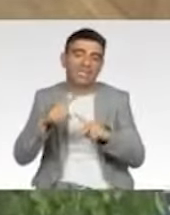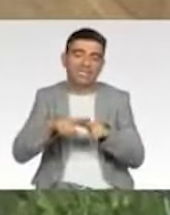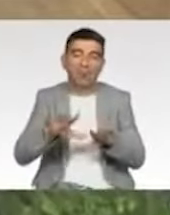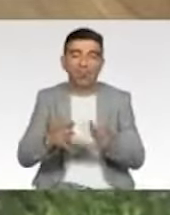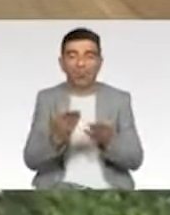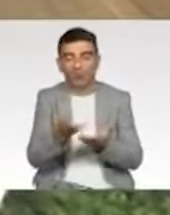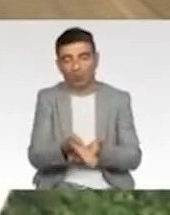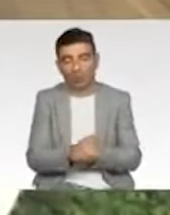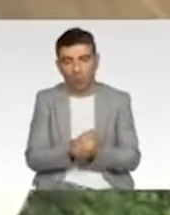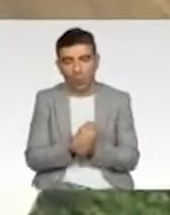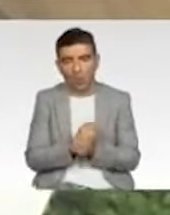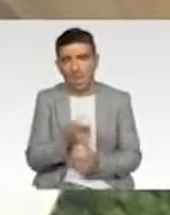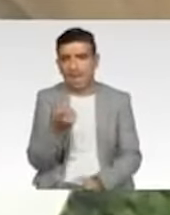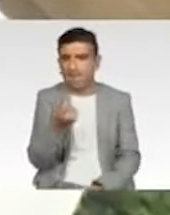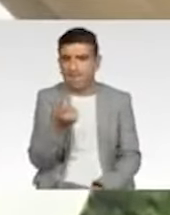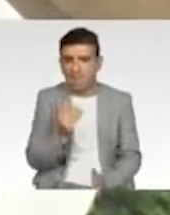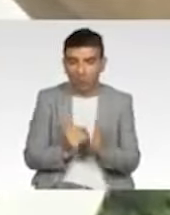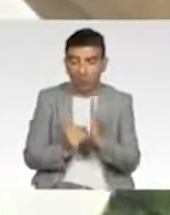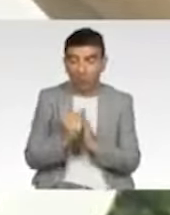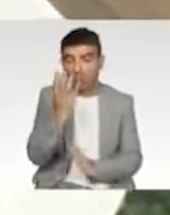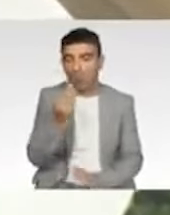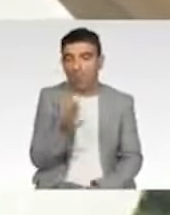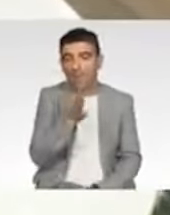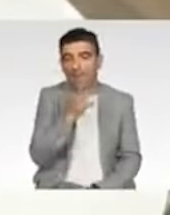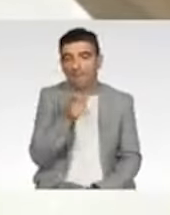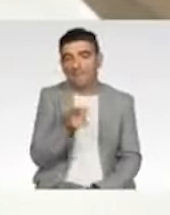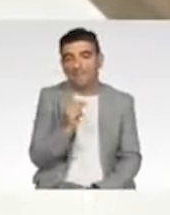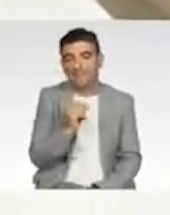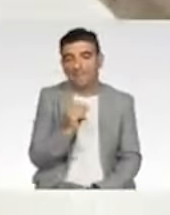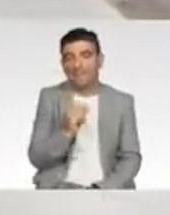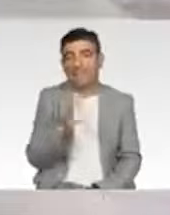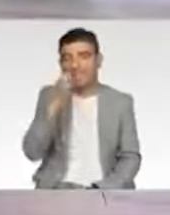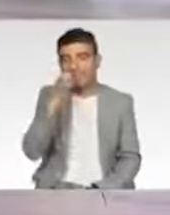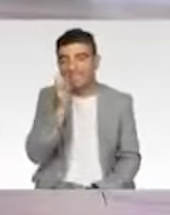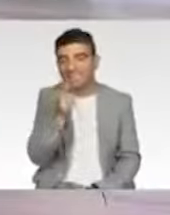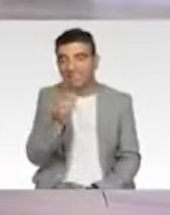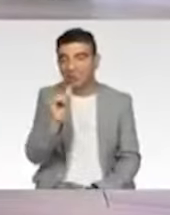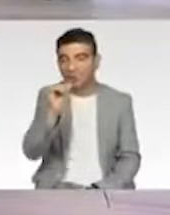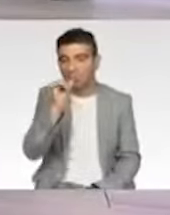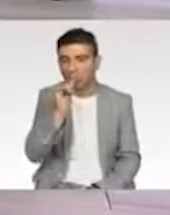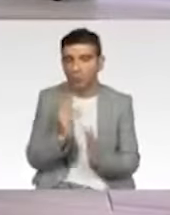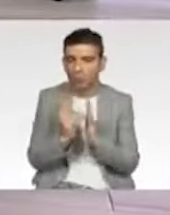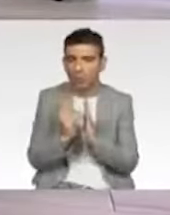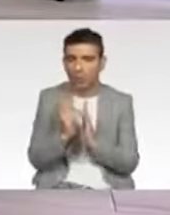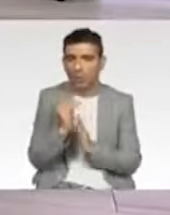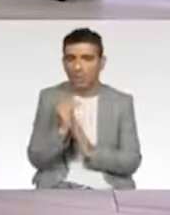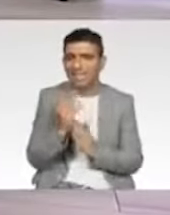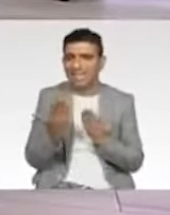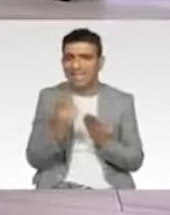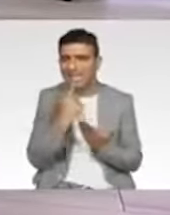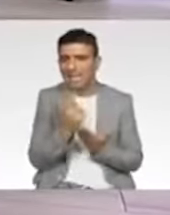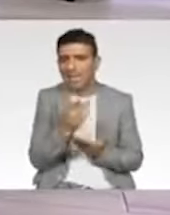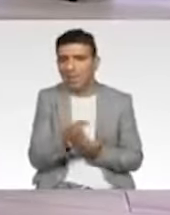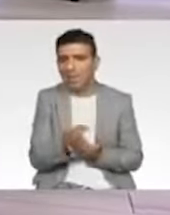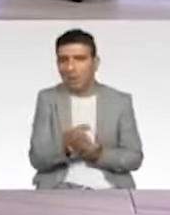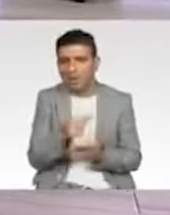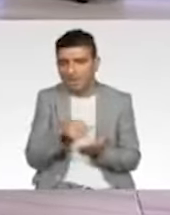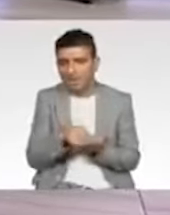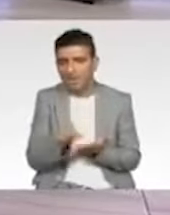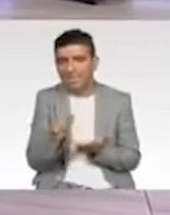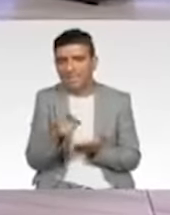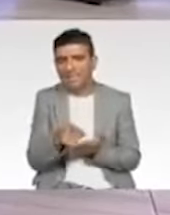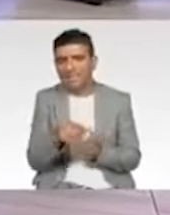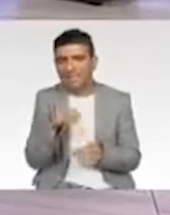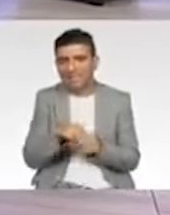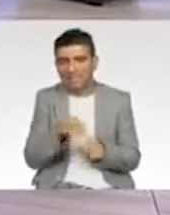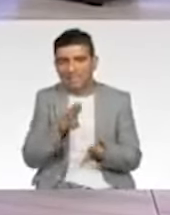Şu biraz daha yoğun olabilir. İnsanı, yani fıstık zaten su, yani... Ne deniyor? Ağır bittikçe mı? Şey kıvam